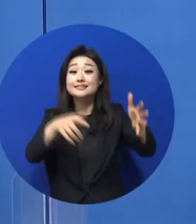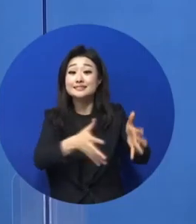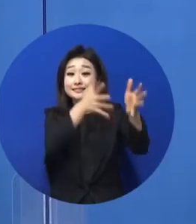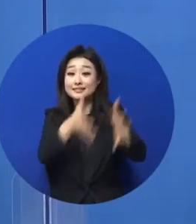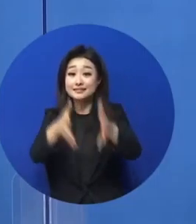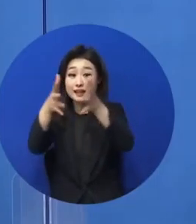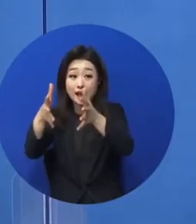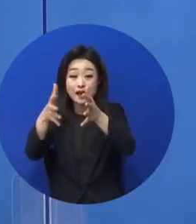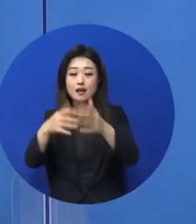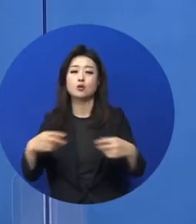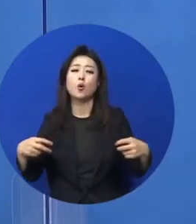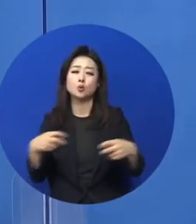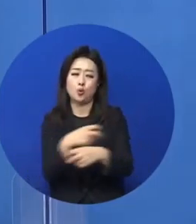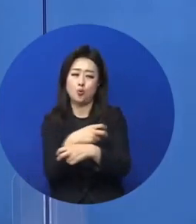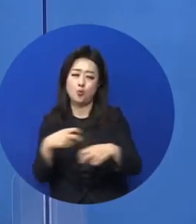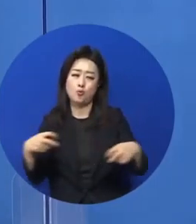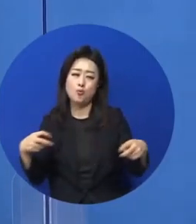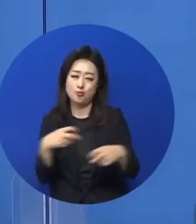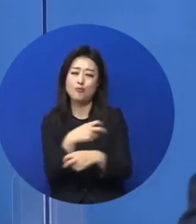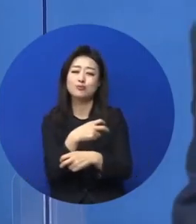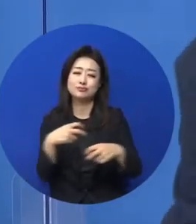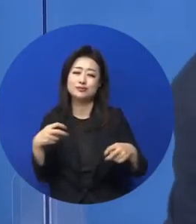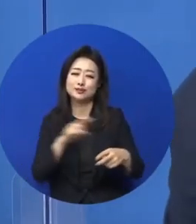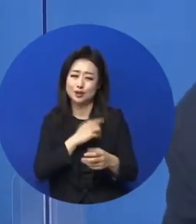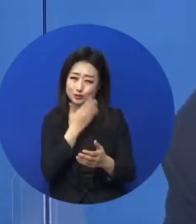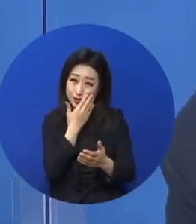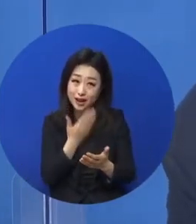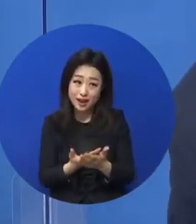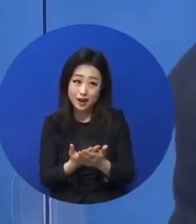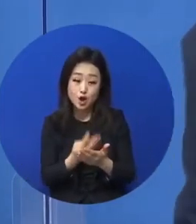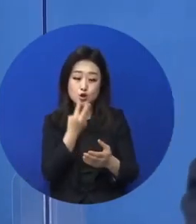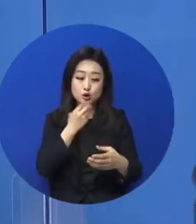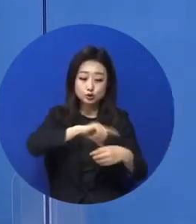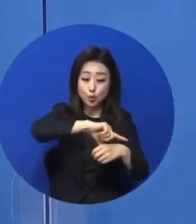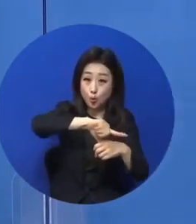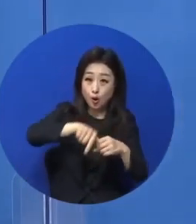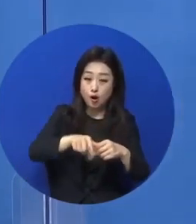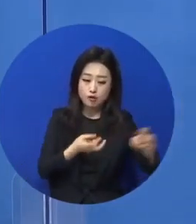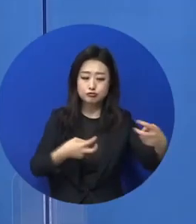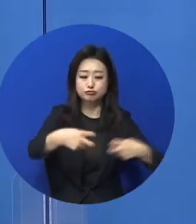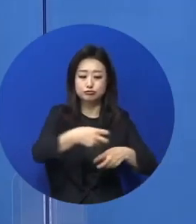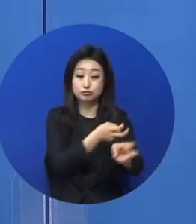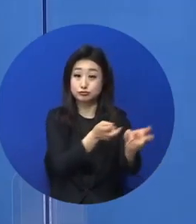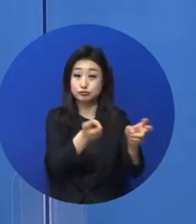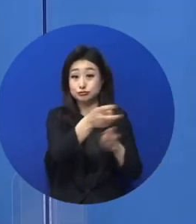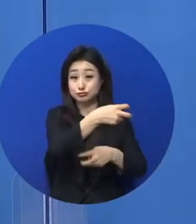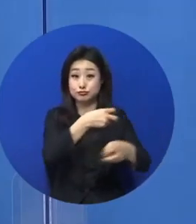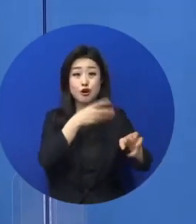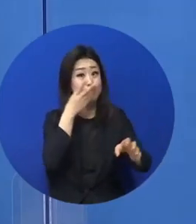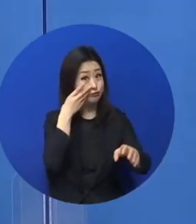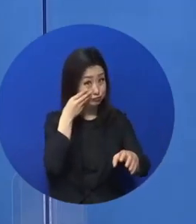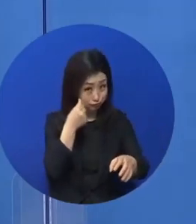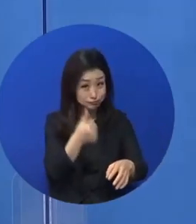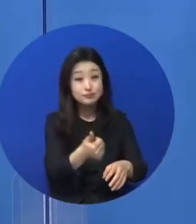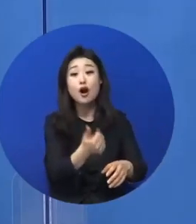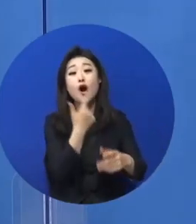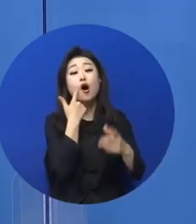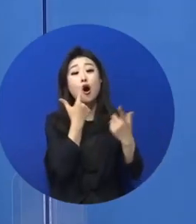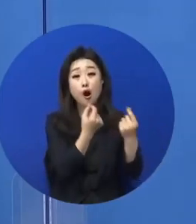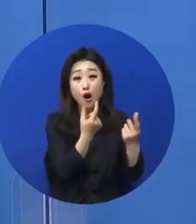조건은 교통망의 형성입니다. 수도권이 하나의 권으로 형성된 것은 수도권 안에 있는 교통망